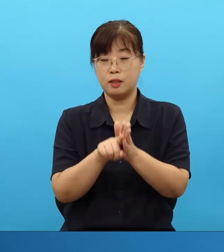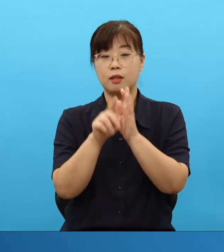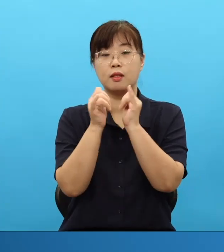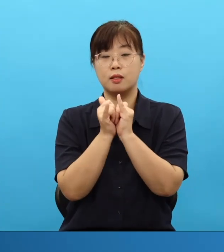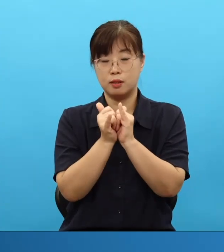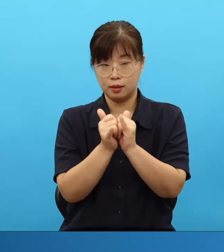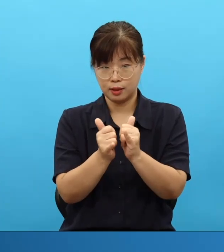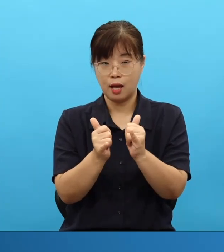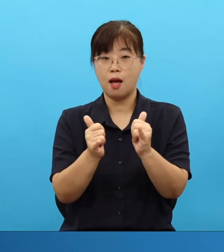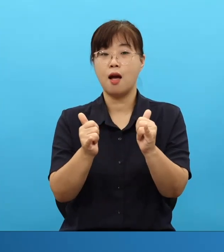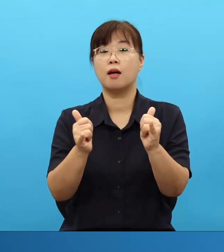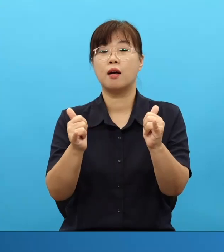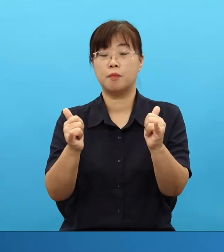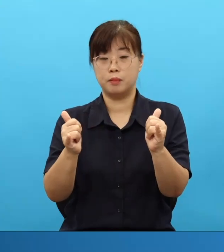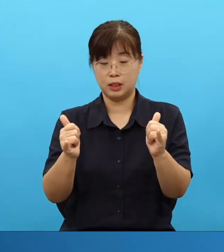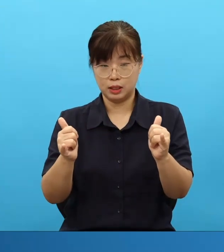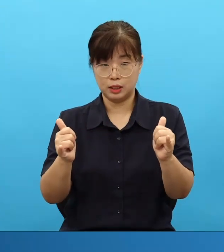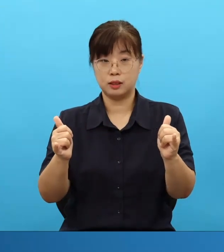든